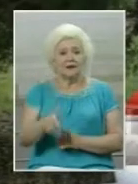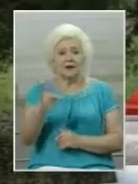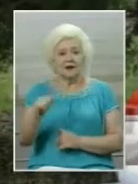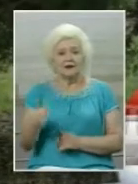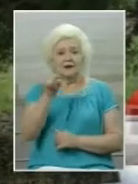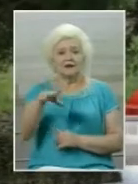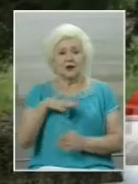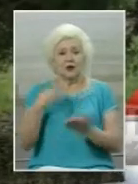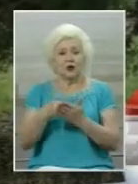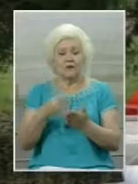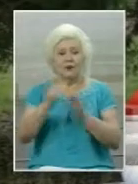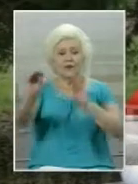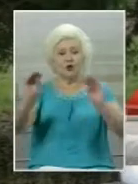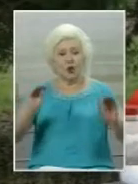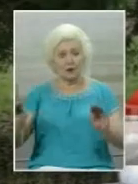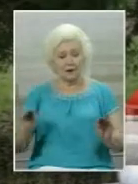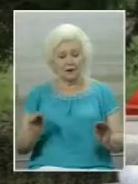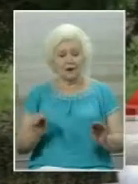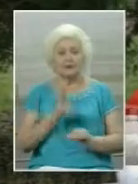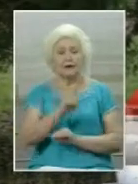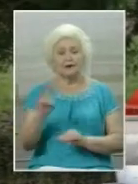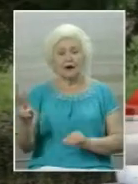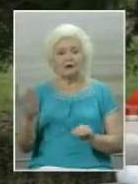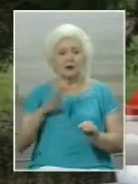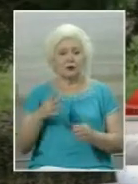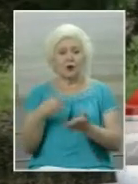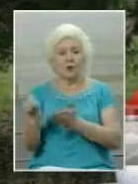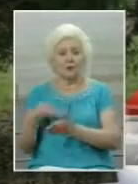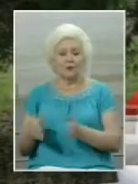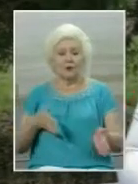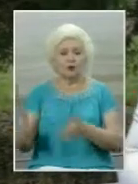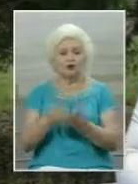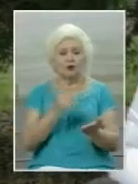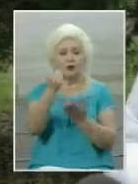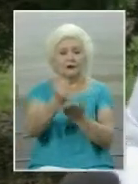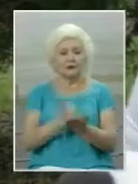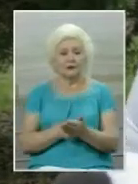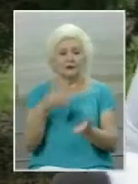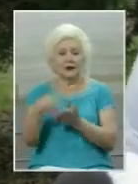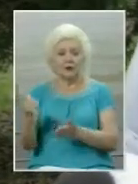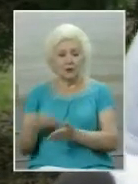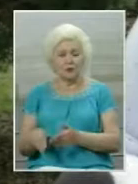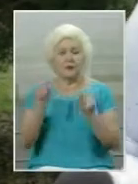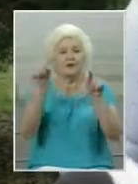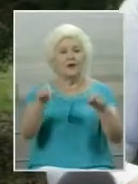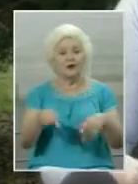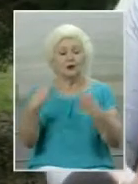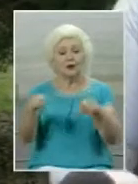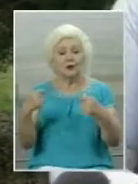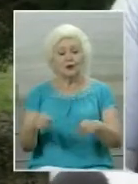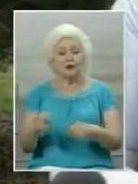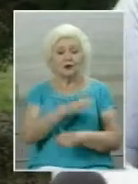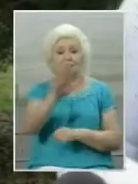була вартість обладнання, яке було придбано шляхом тендерних закупівель, адже вона продається